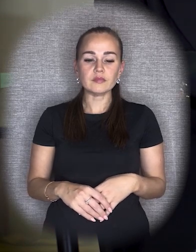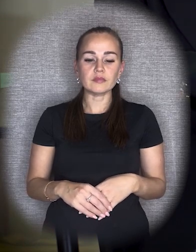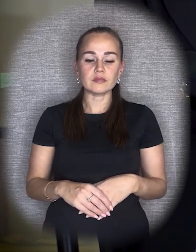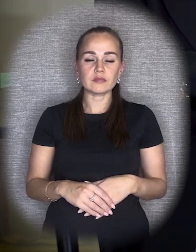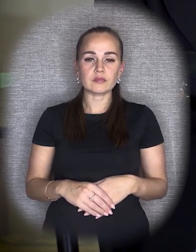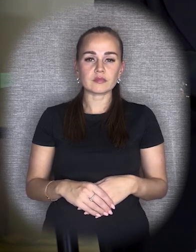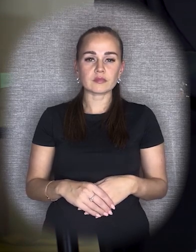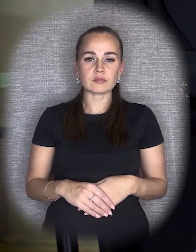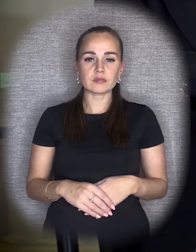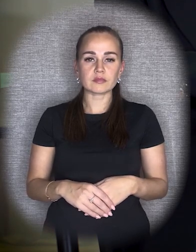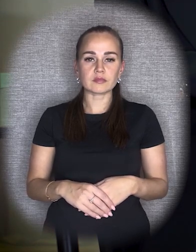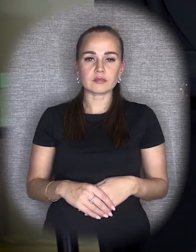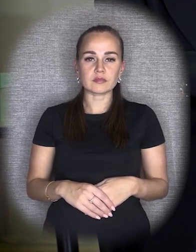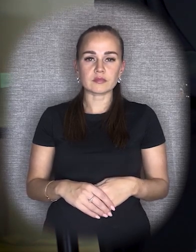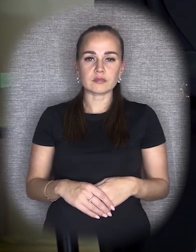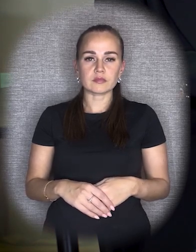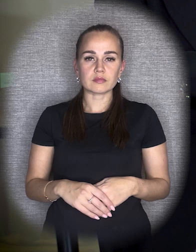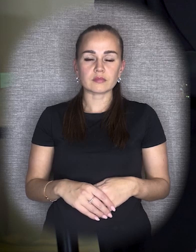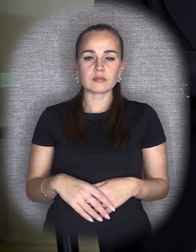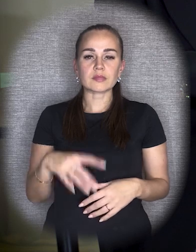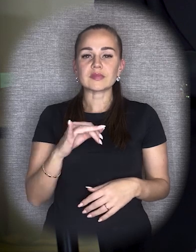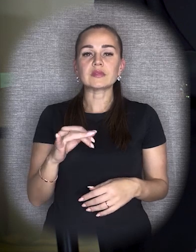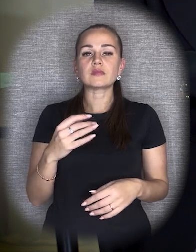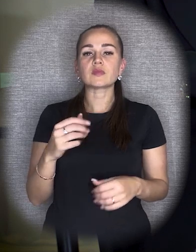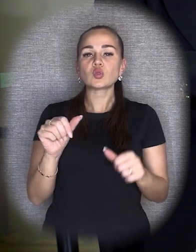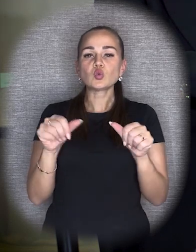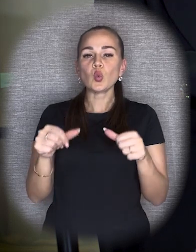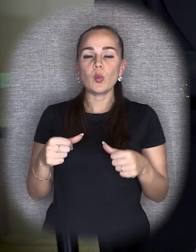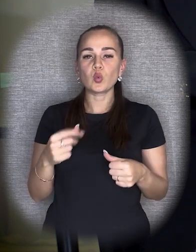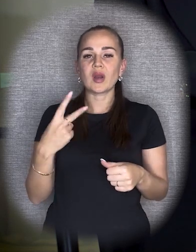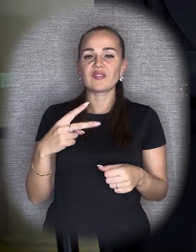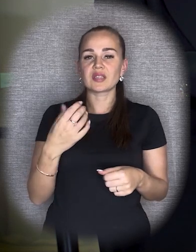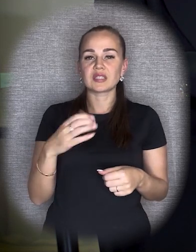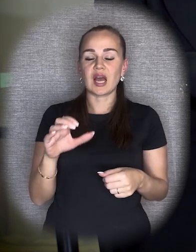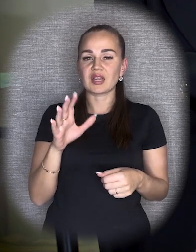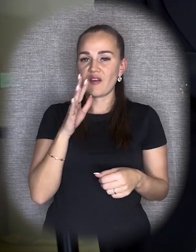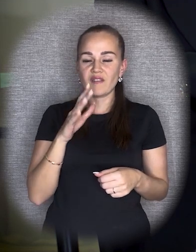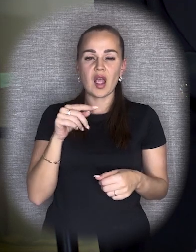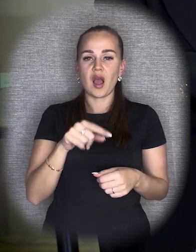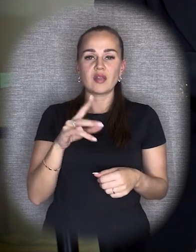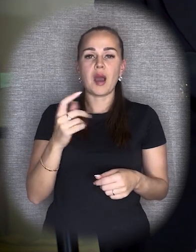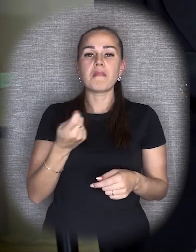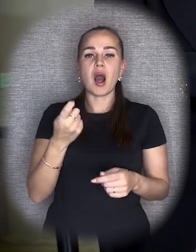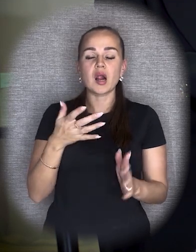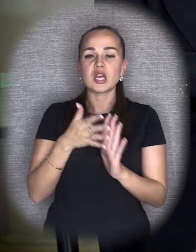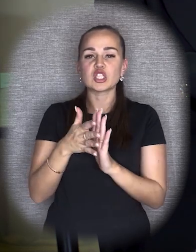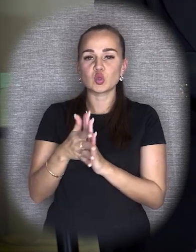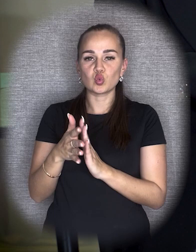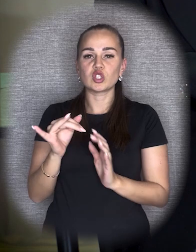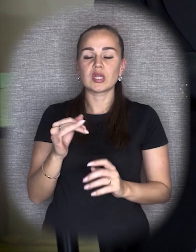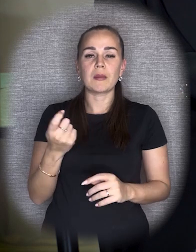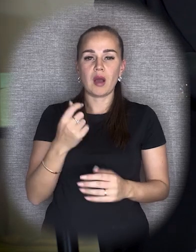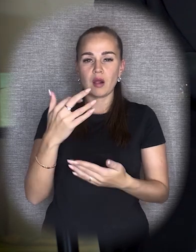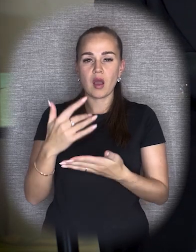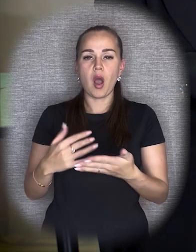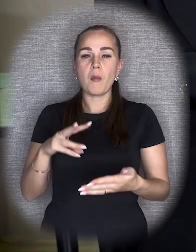они еще не изучены. И вообще скульптура 20 века — это просто неизученный пласт. Очень мало монографий скульпторов